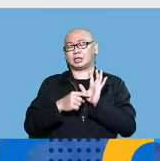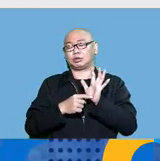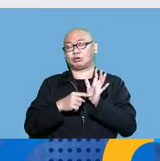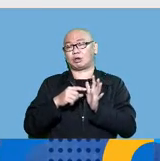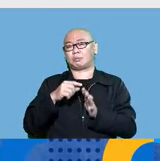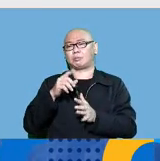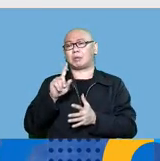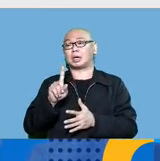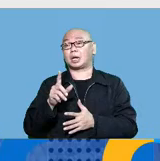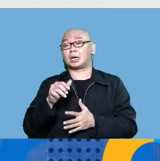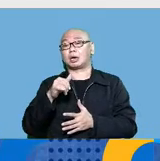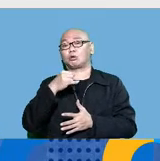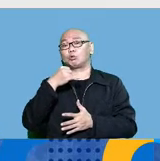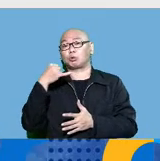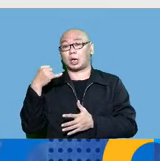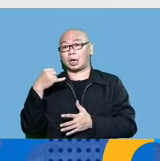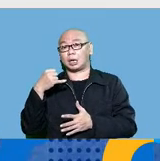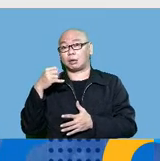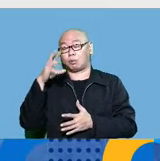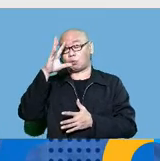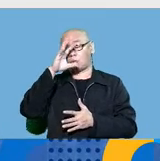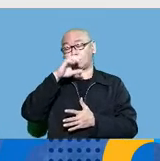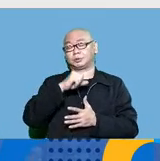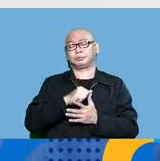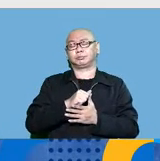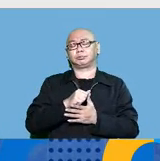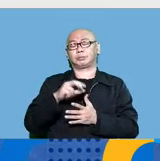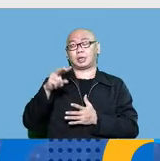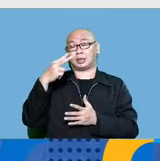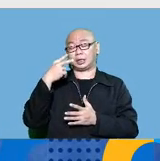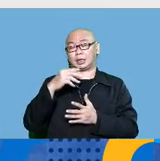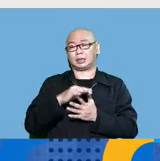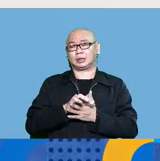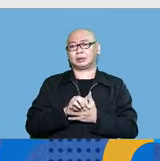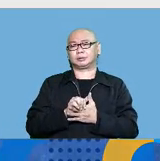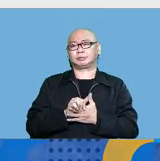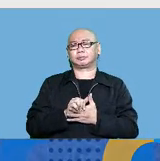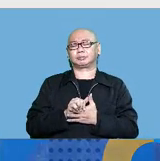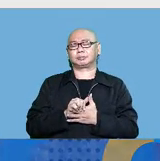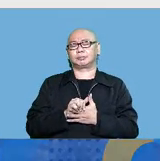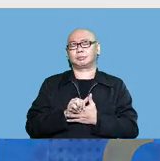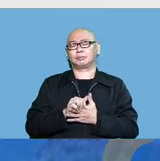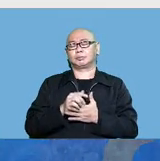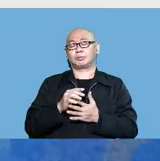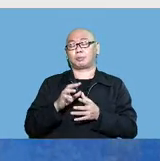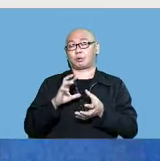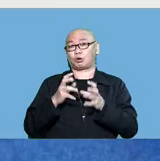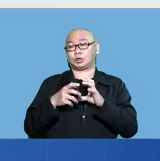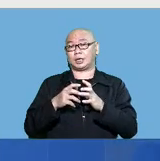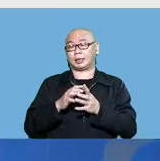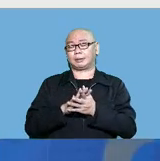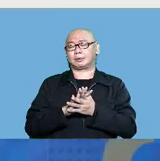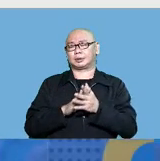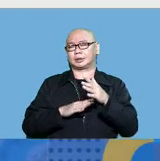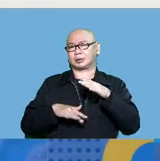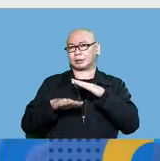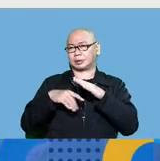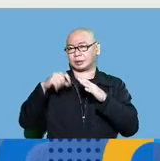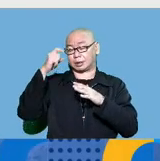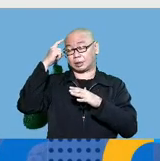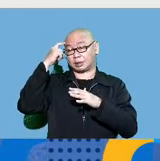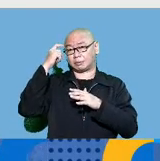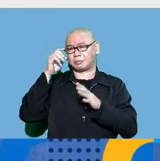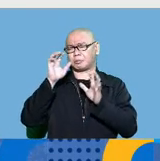menguasai. Kalau diperhatikan, hadirin yang mulia, bahwa project based mastery learning ini